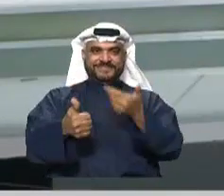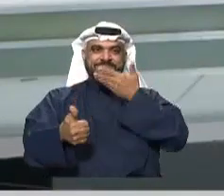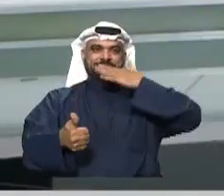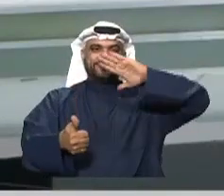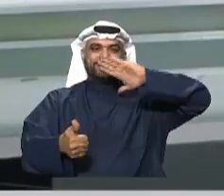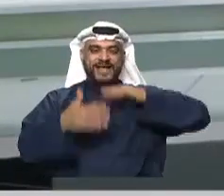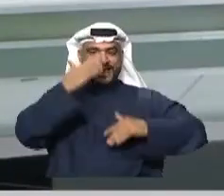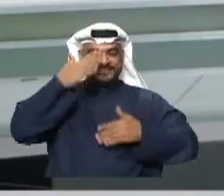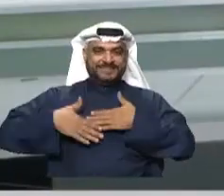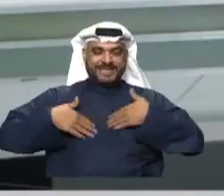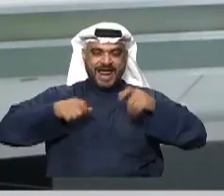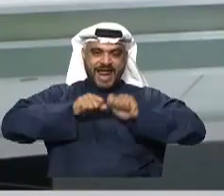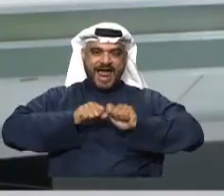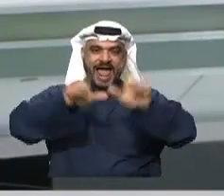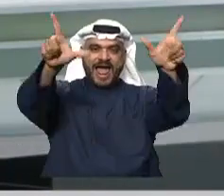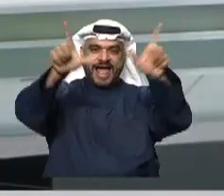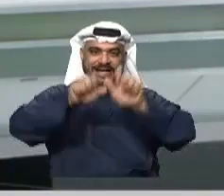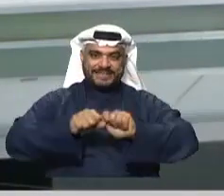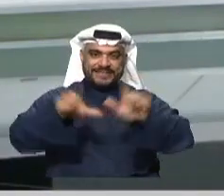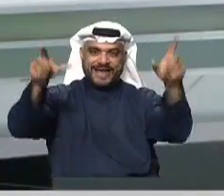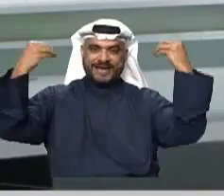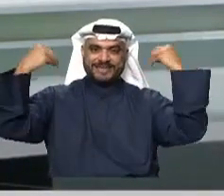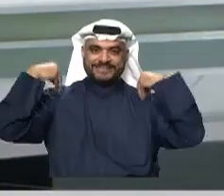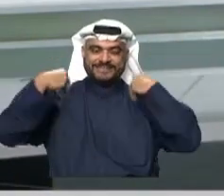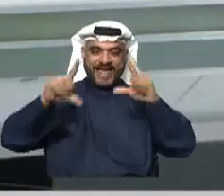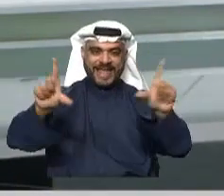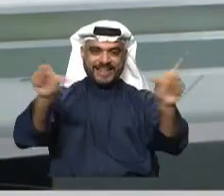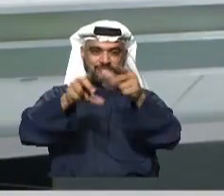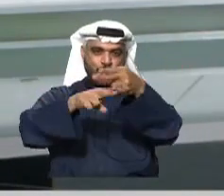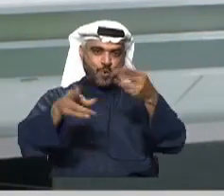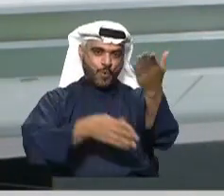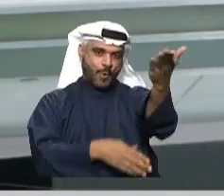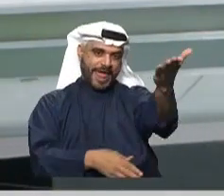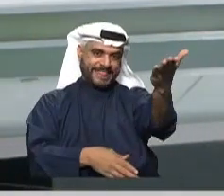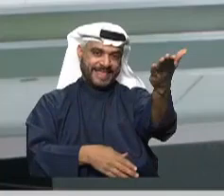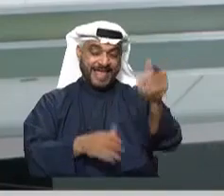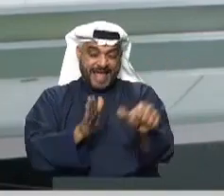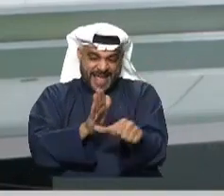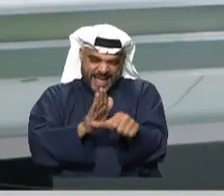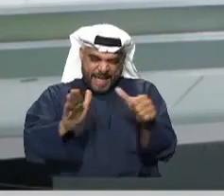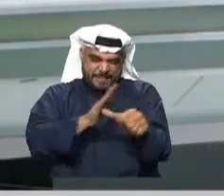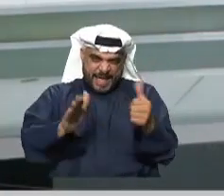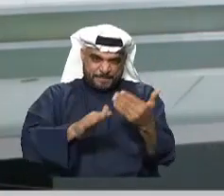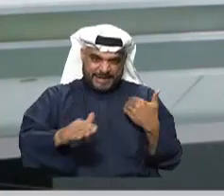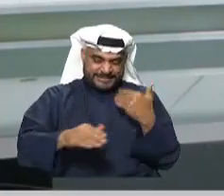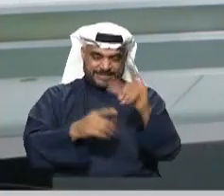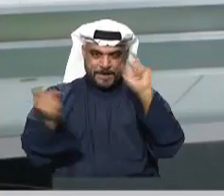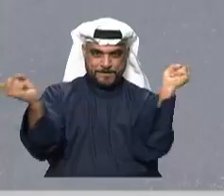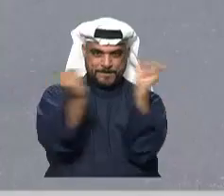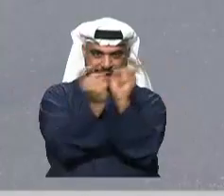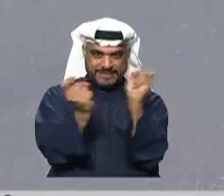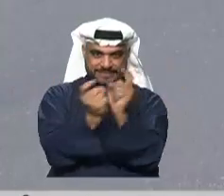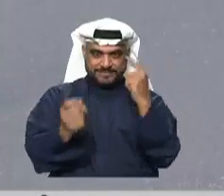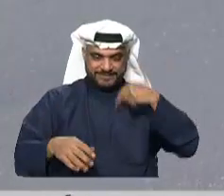في النشرة الرياضية في تلفزيون دولة الكويت. قبل انطلاق البطولة وأثناء